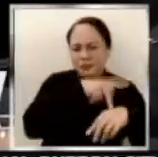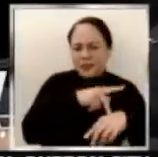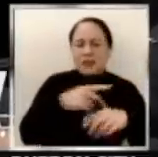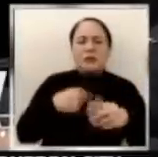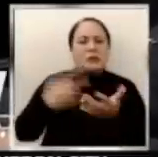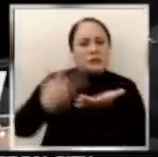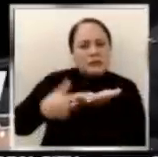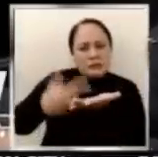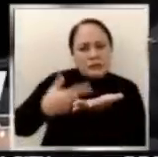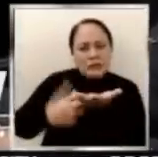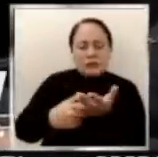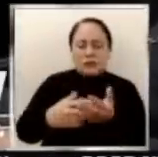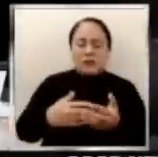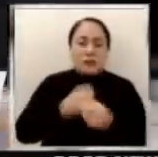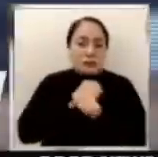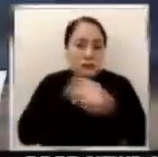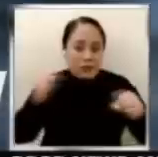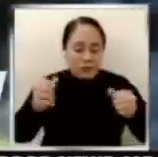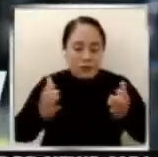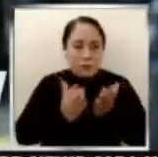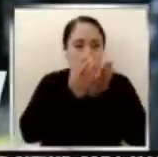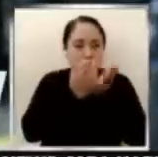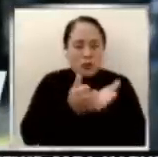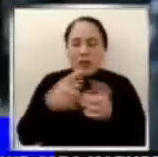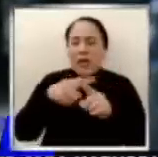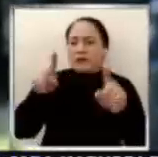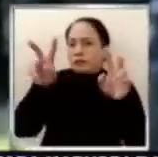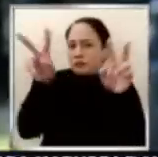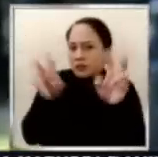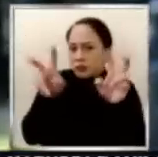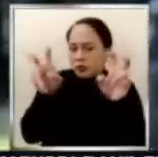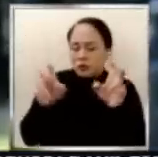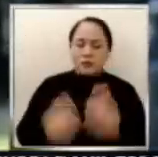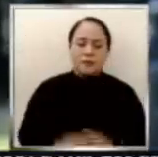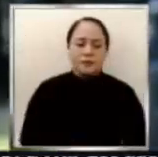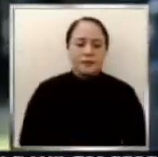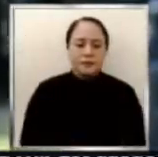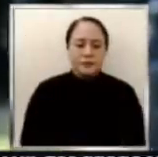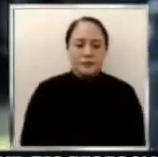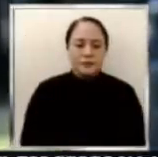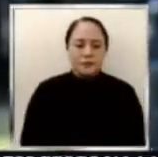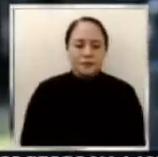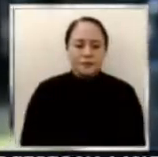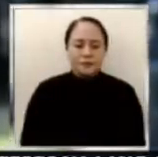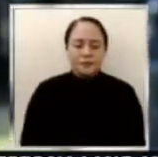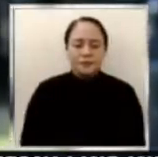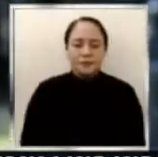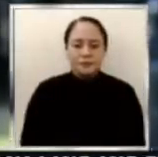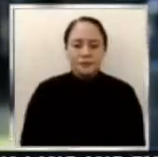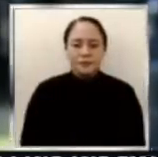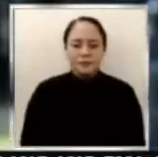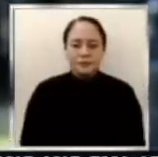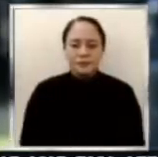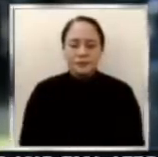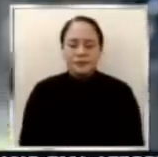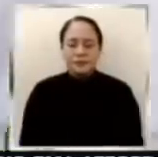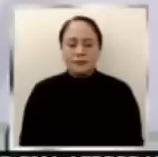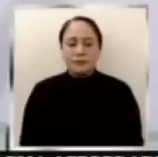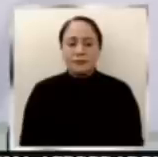maritime security at iba pang mga issue. Para sa GMA Integrated News, Chino Gaston nakatutok, 24 oras.